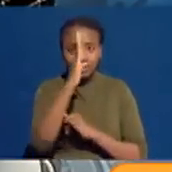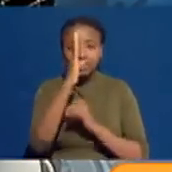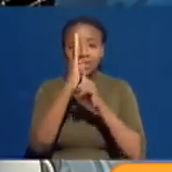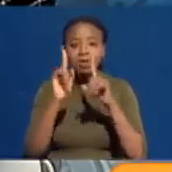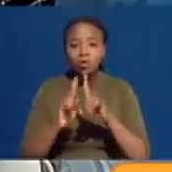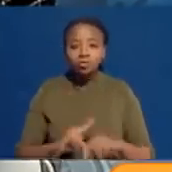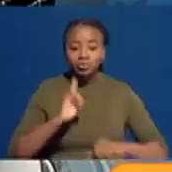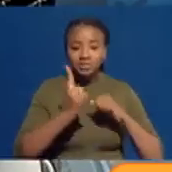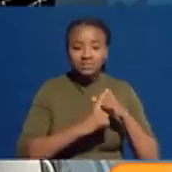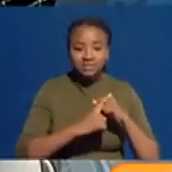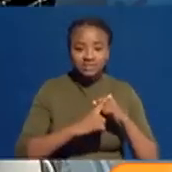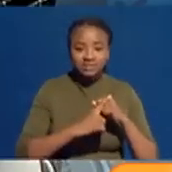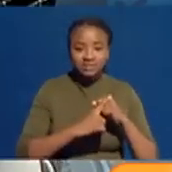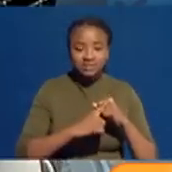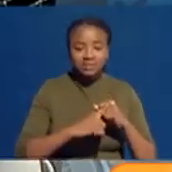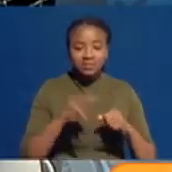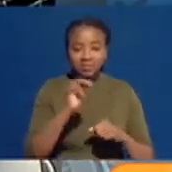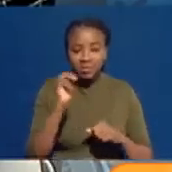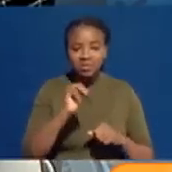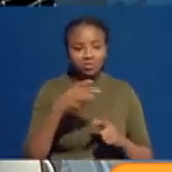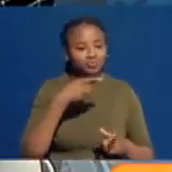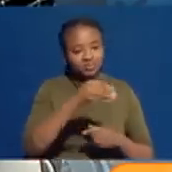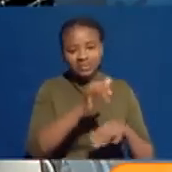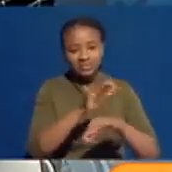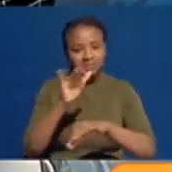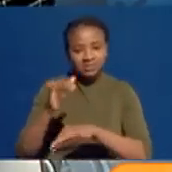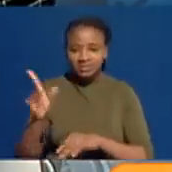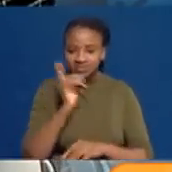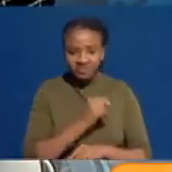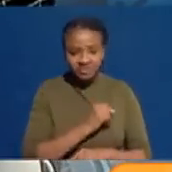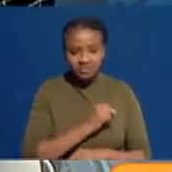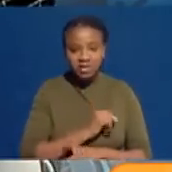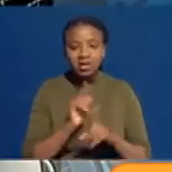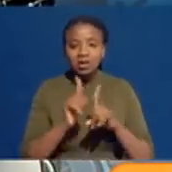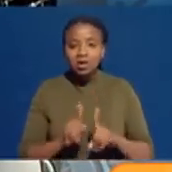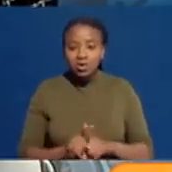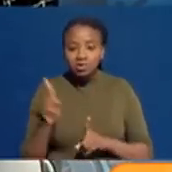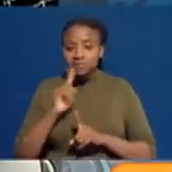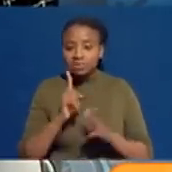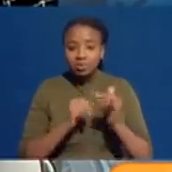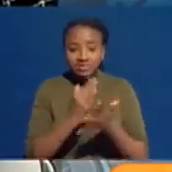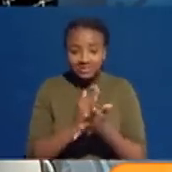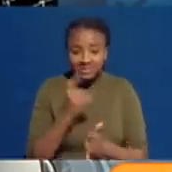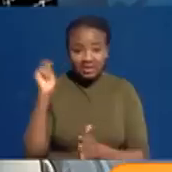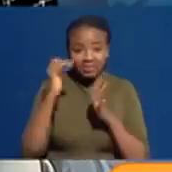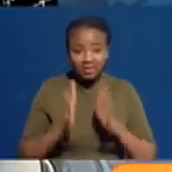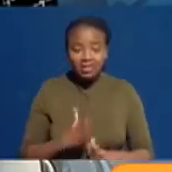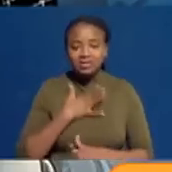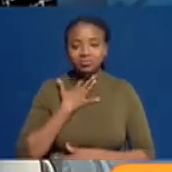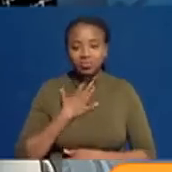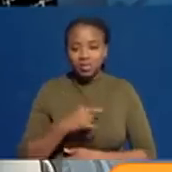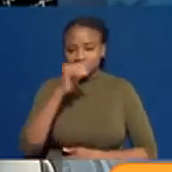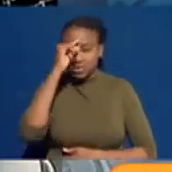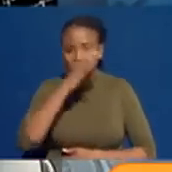milioni 6 zikiwa tayari zimelipwa na waliopokea pesa. Na kama vile Emily Chebet anavyoarifu, baadhi ya Wakenya wameitaka